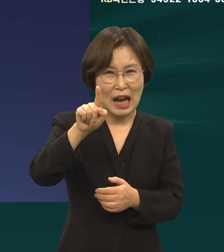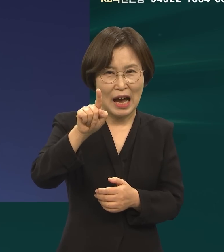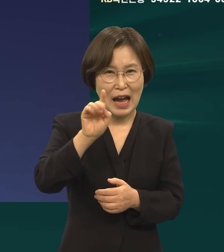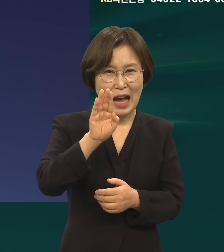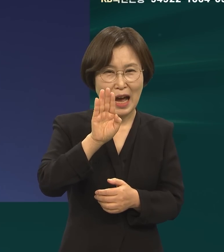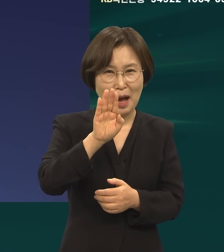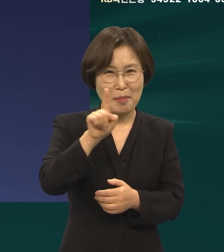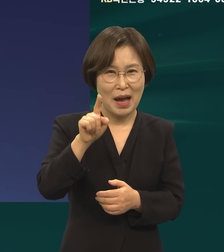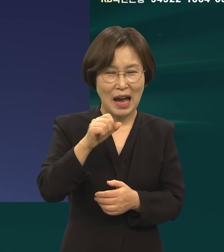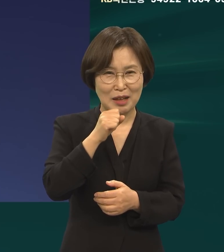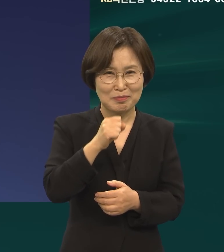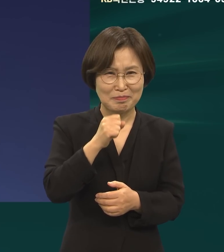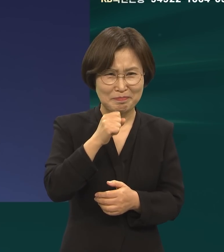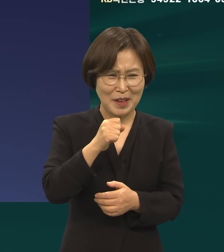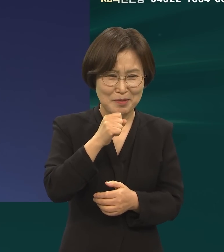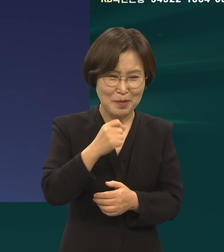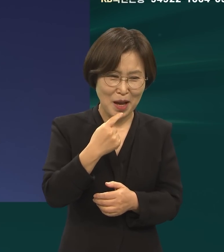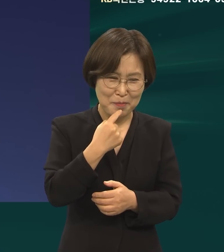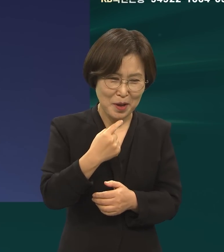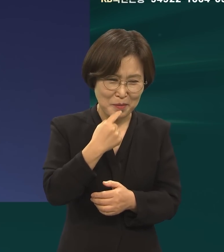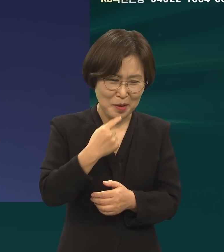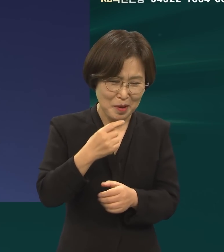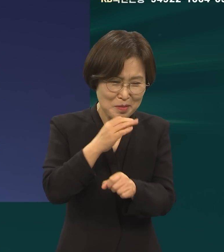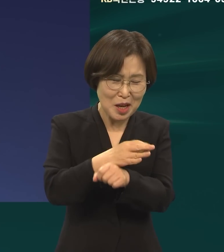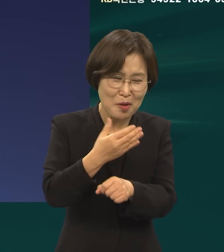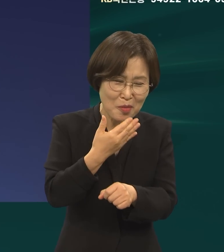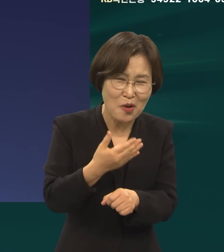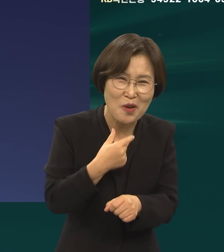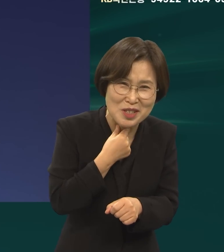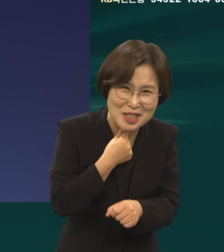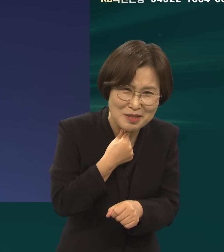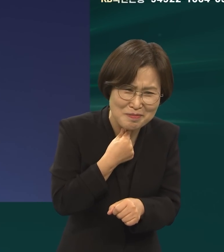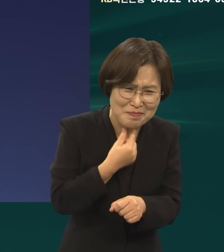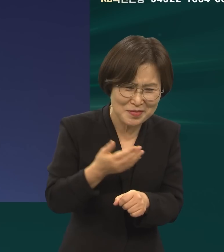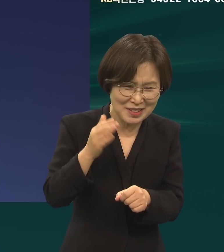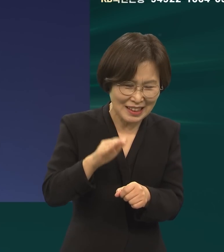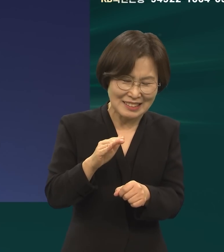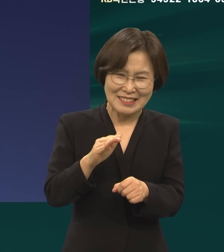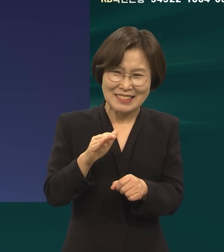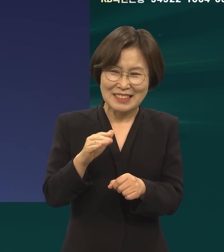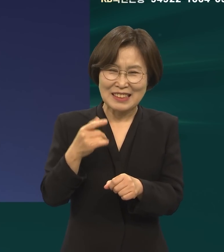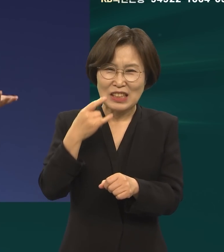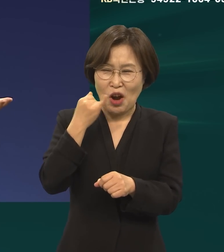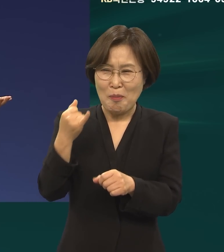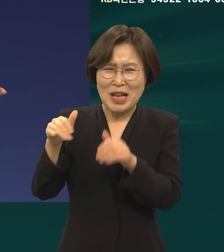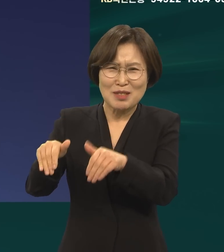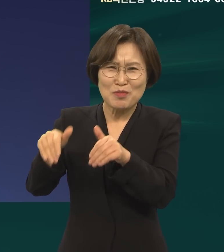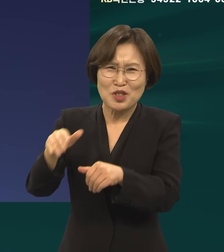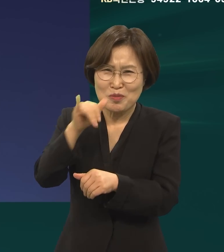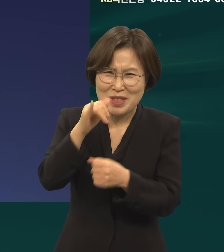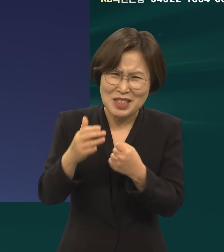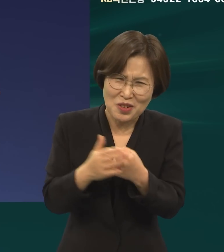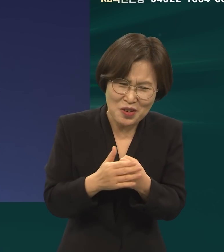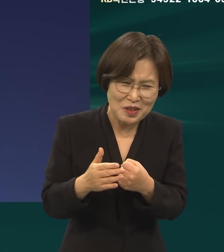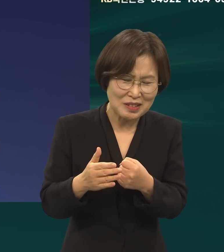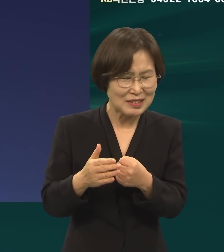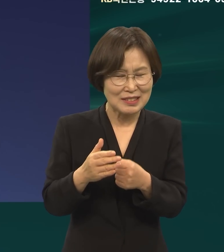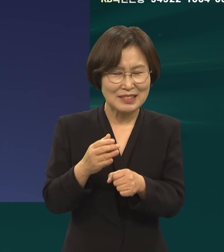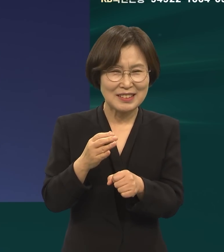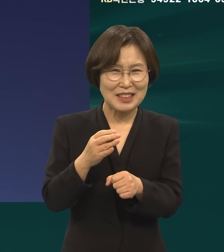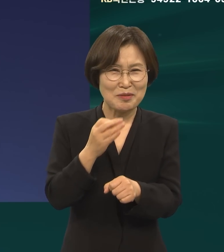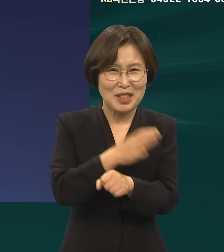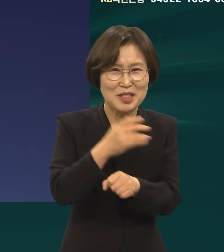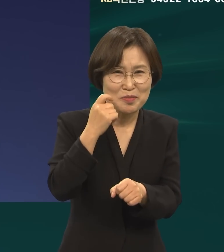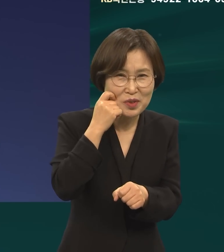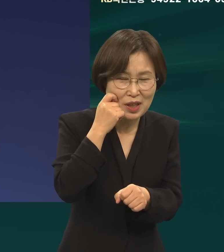50원. 근데 저걸 사 먹고 싶은데 저걸 사 먹는 순간 이걸 못 사, 심부름을 완성을 못 하는 거죠. 근데 사실은 더 좋아하는 게 있었는데 비싸서 먹을 생각을 안 했어요. 그때는.